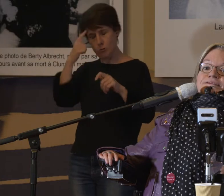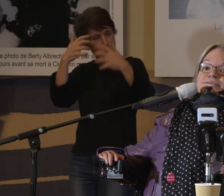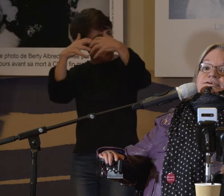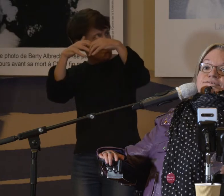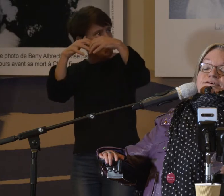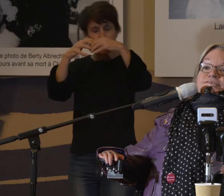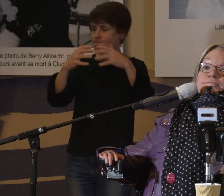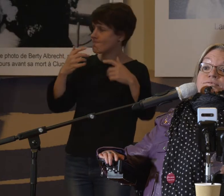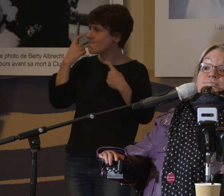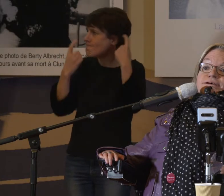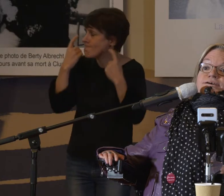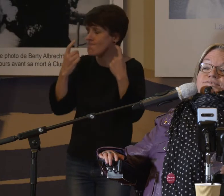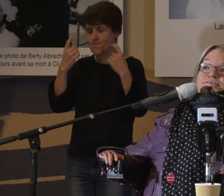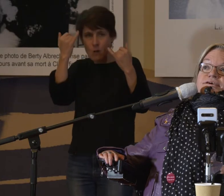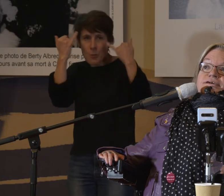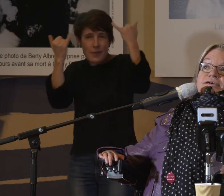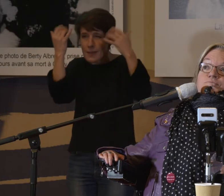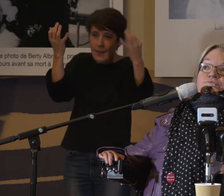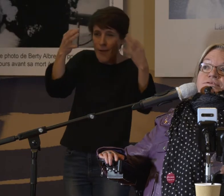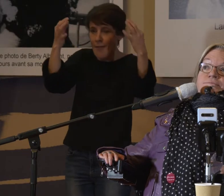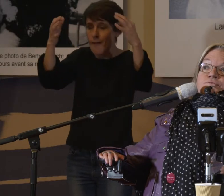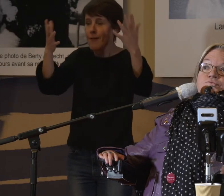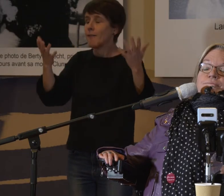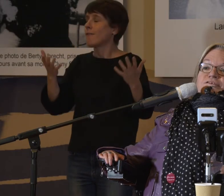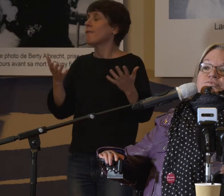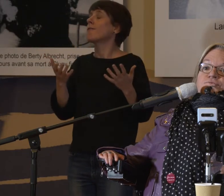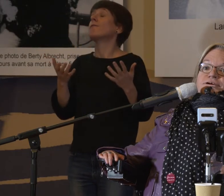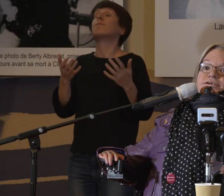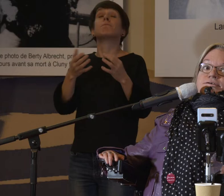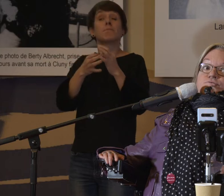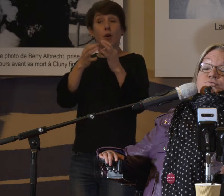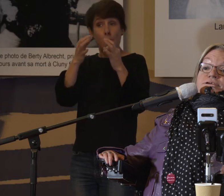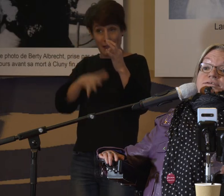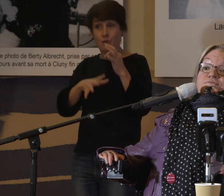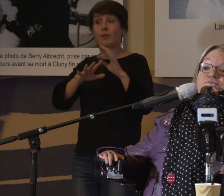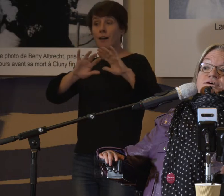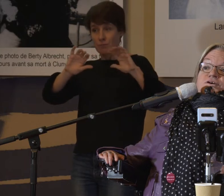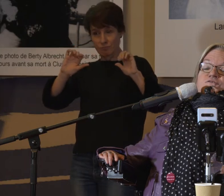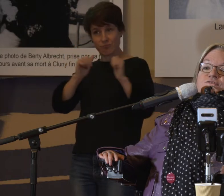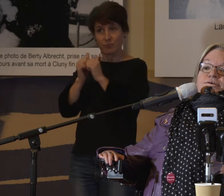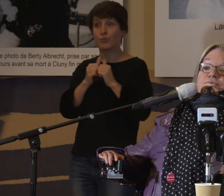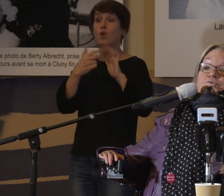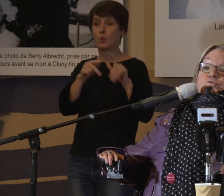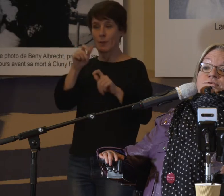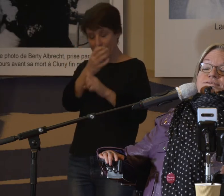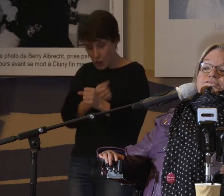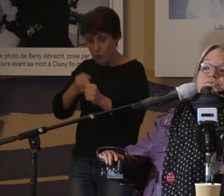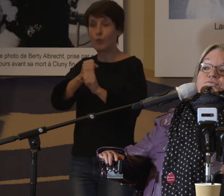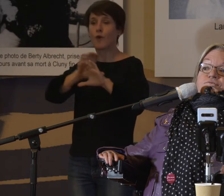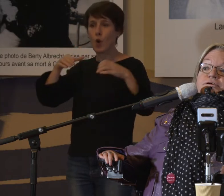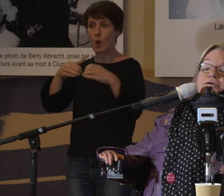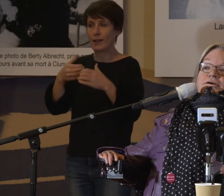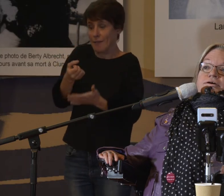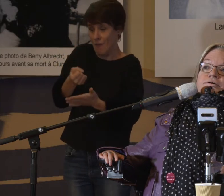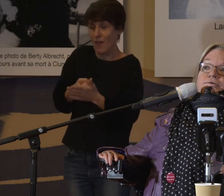plein d'idées, ça s'est mis en place. Et puis finalement, 8 personnes ont créé le collectif fin